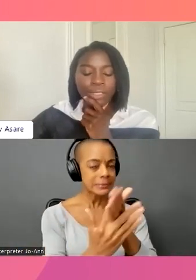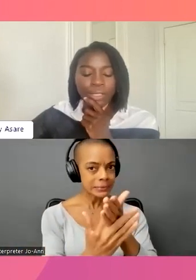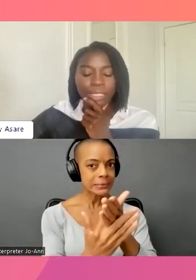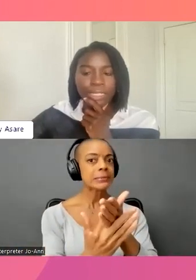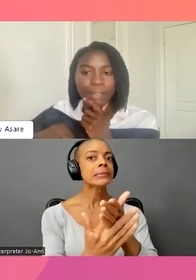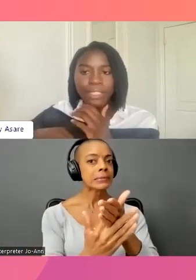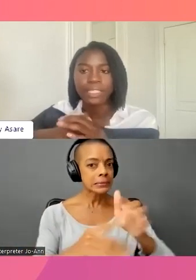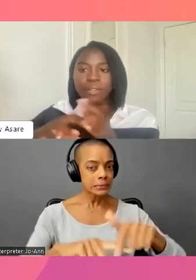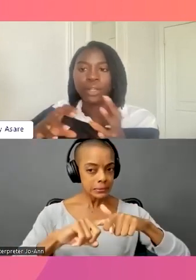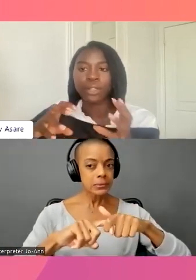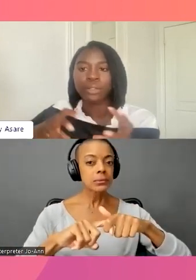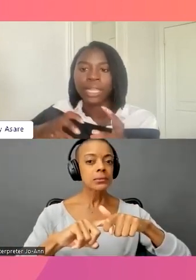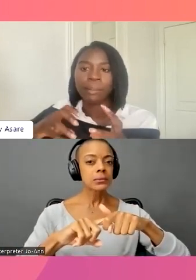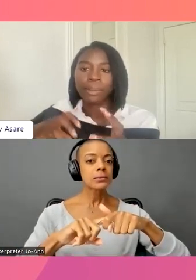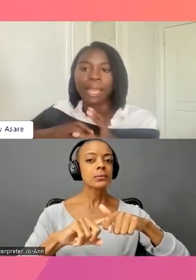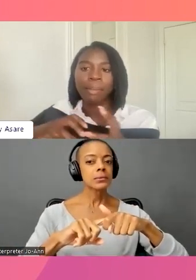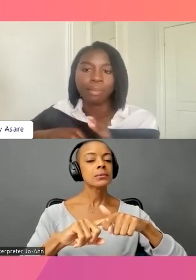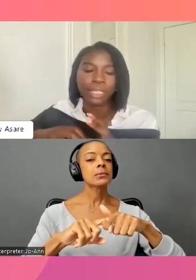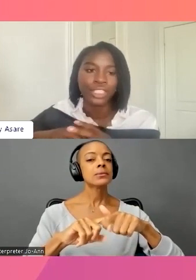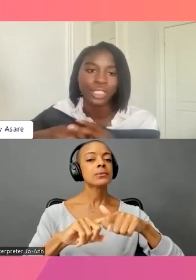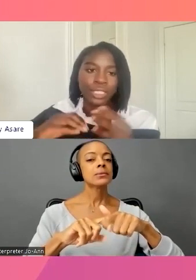répondre aux problèmes.